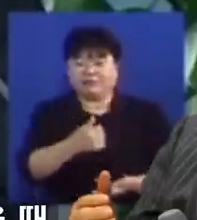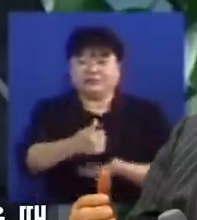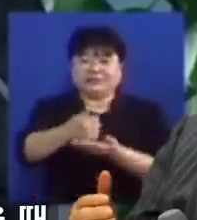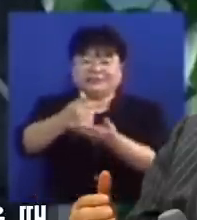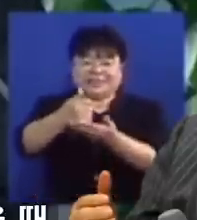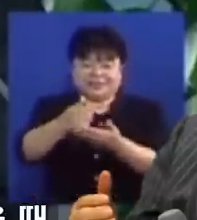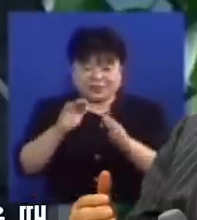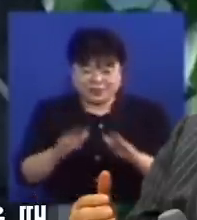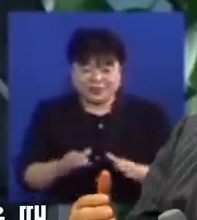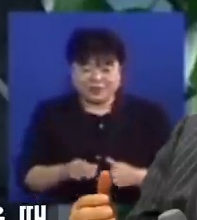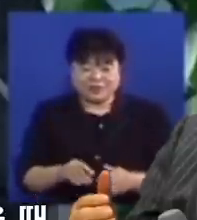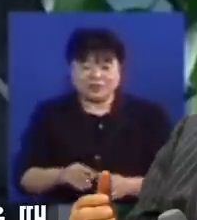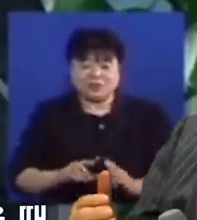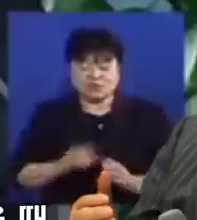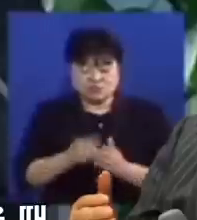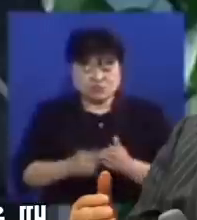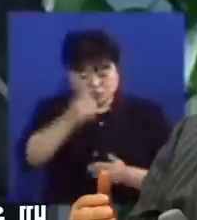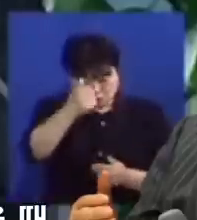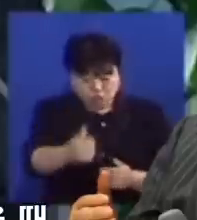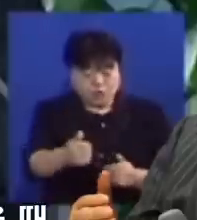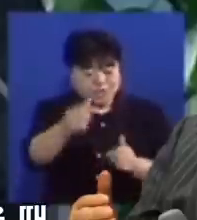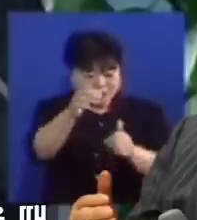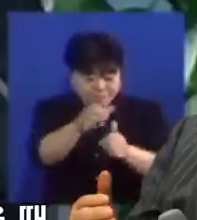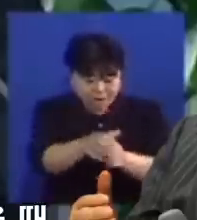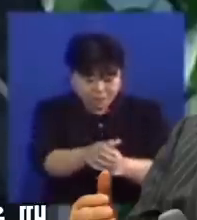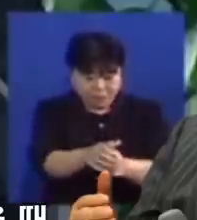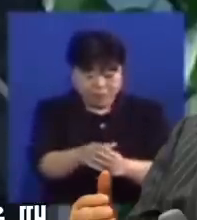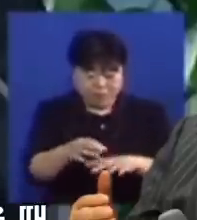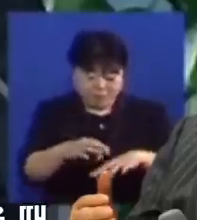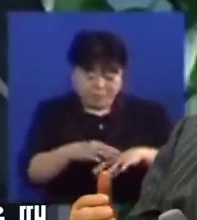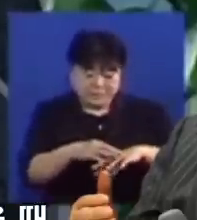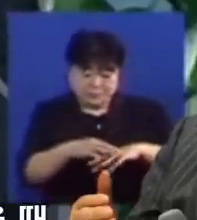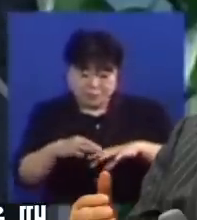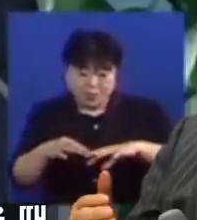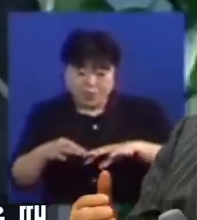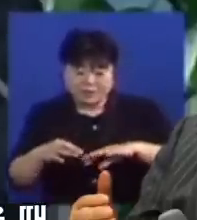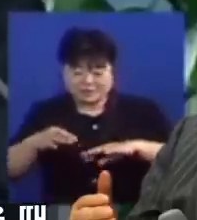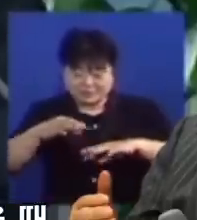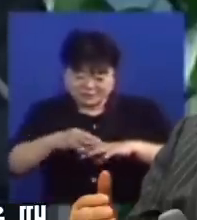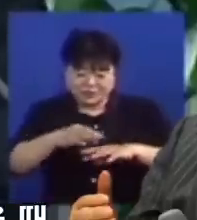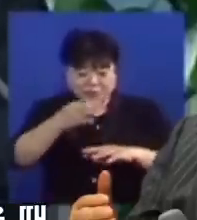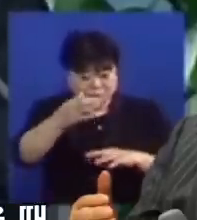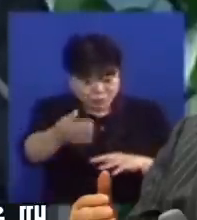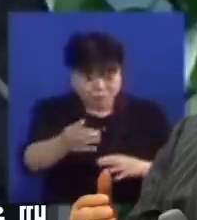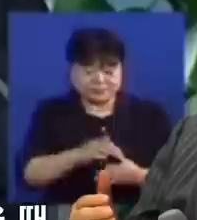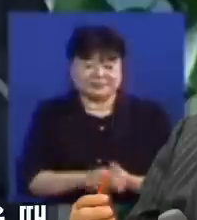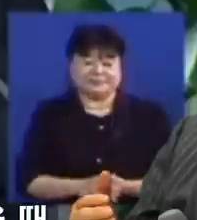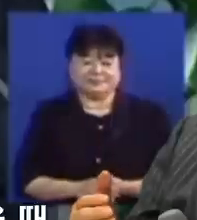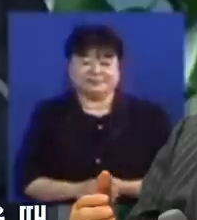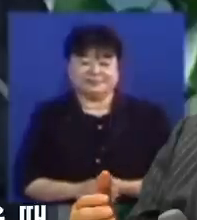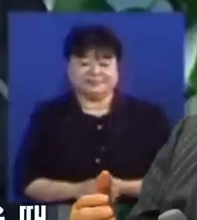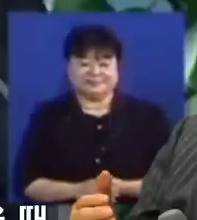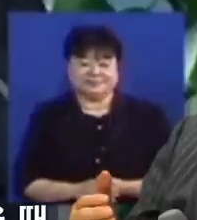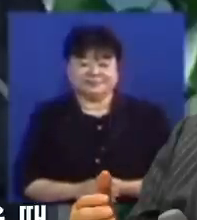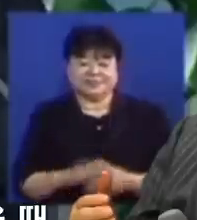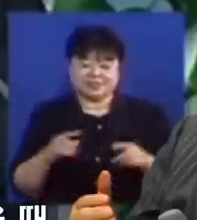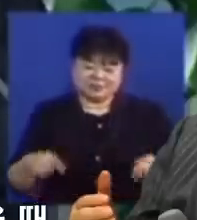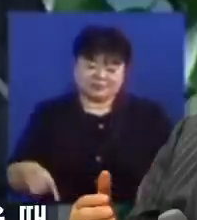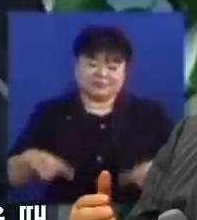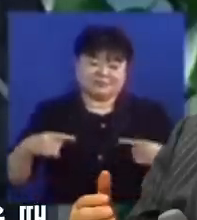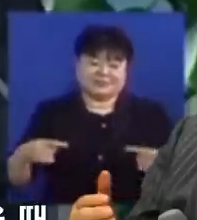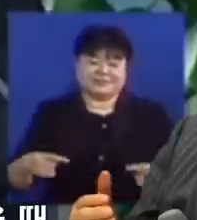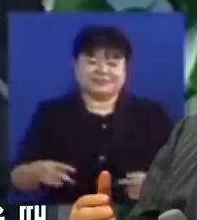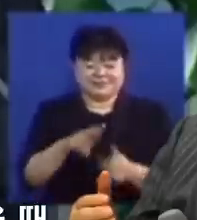내가 오늘 너를 국무총리로 삼노라. 자기 반지를 뽑아서 끼워주고 둘째가는 술에